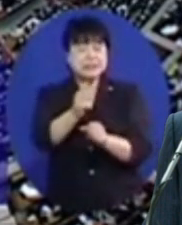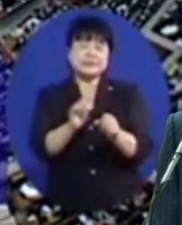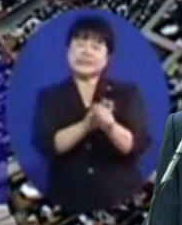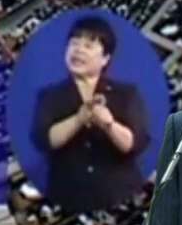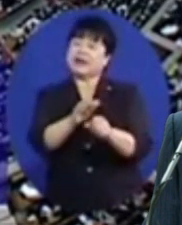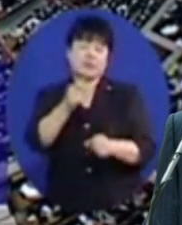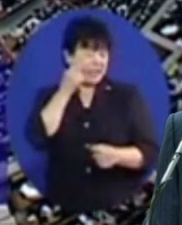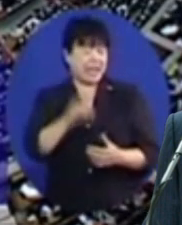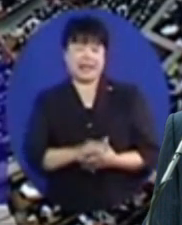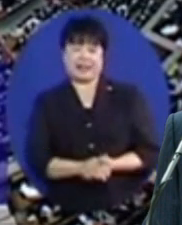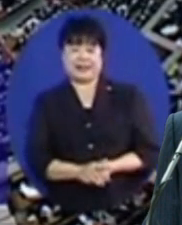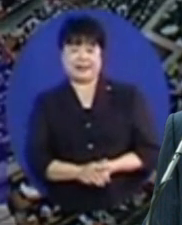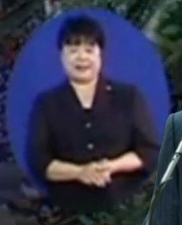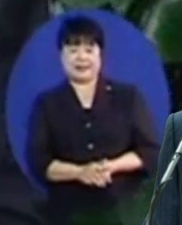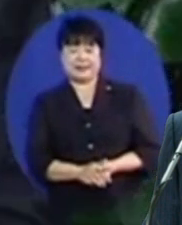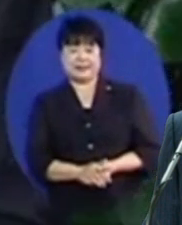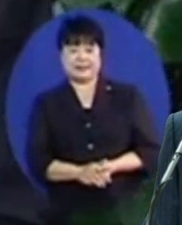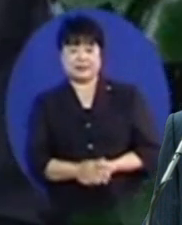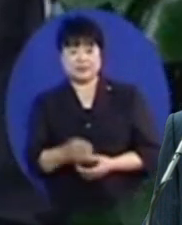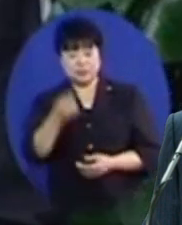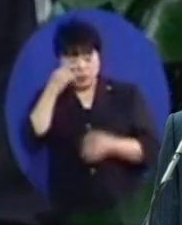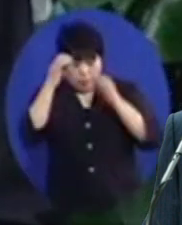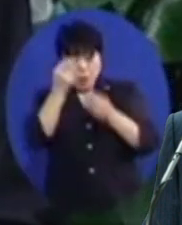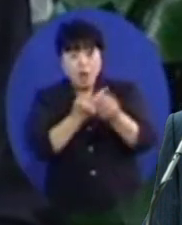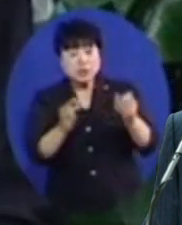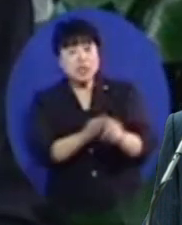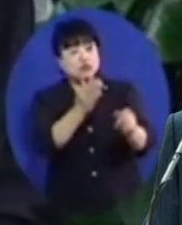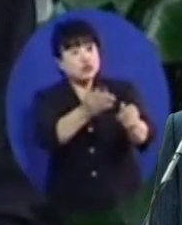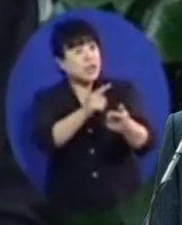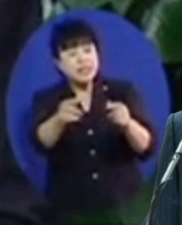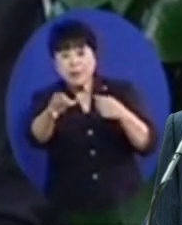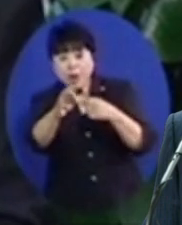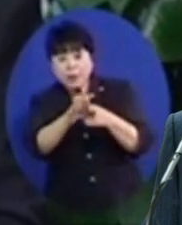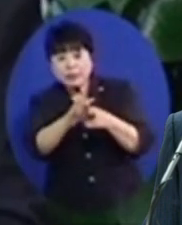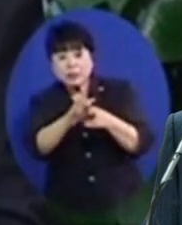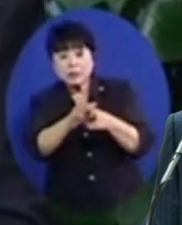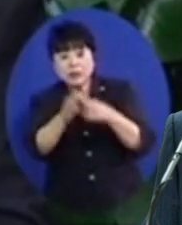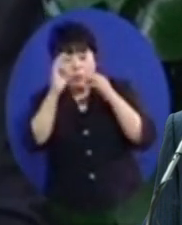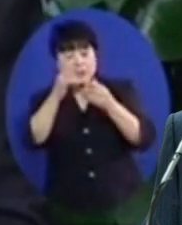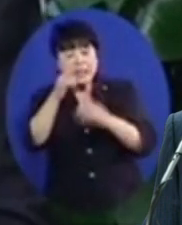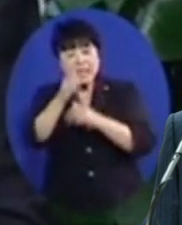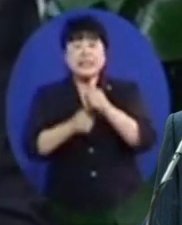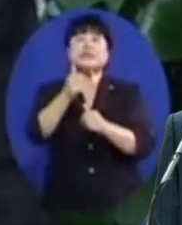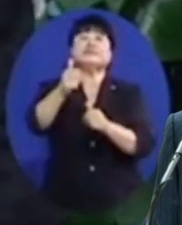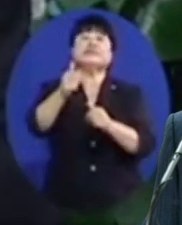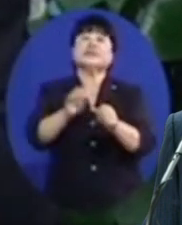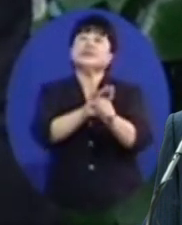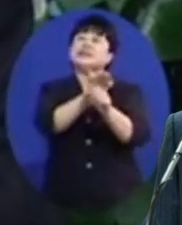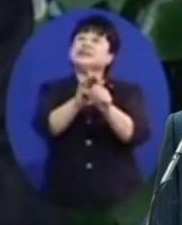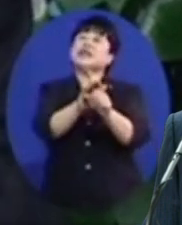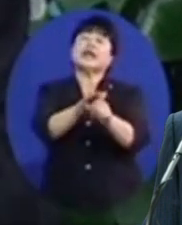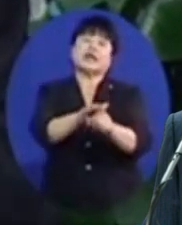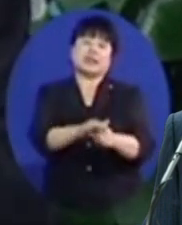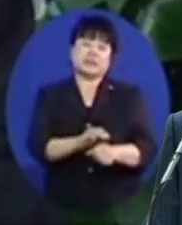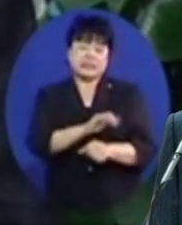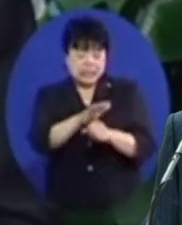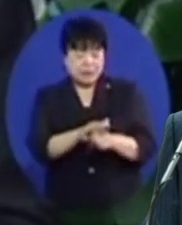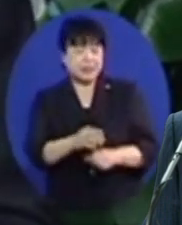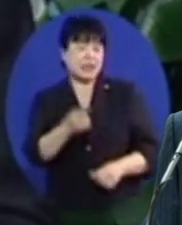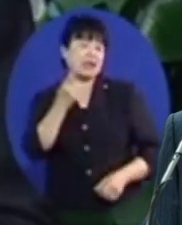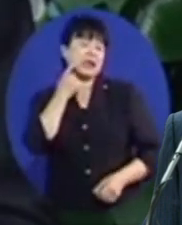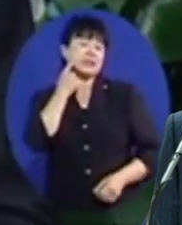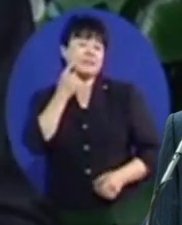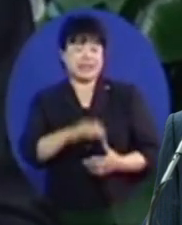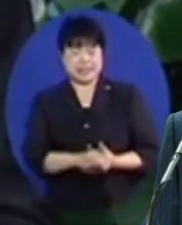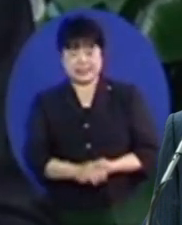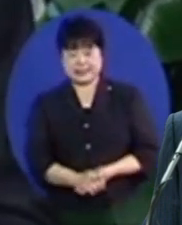없나니라. 눈에 보이는 형제를 사랑하지 못하는데 눈에 안 보이는 하나님을 하나님 사랑합니다 사랑합니다 그건